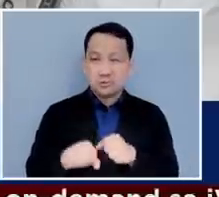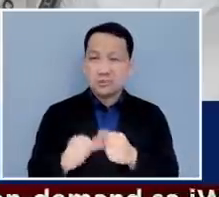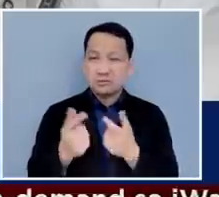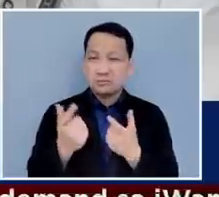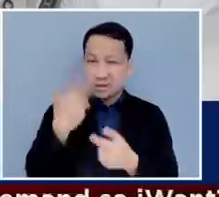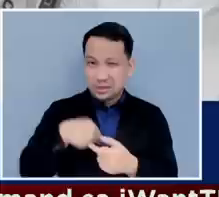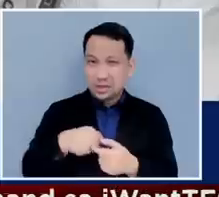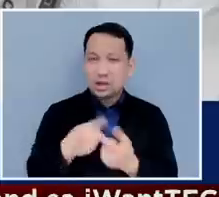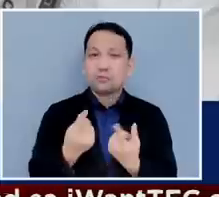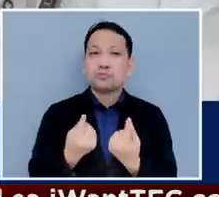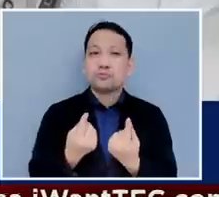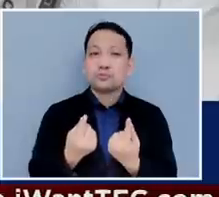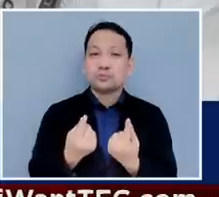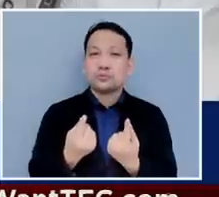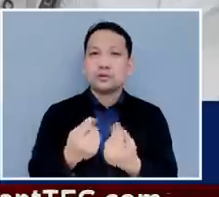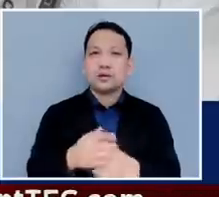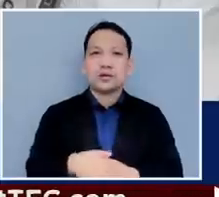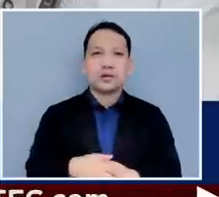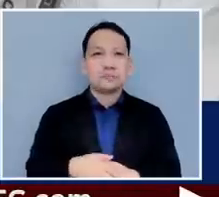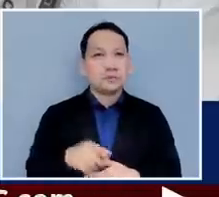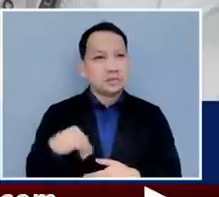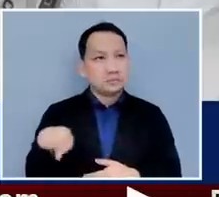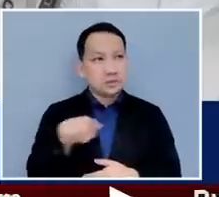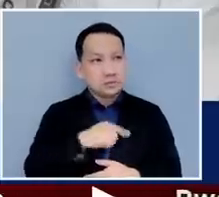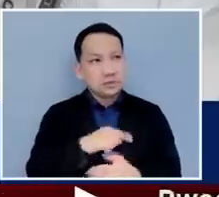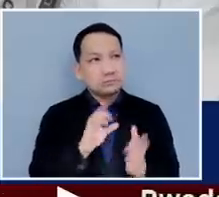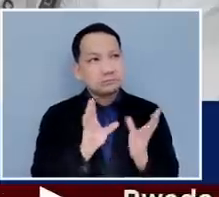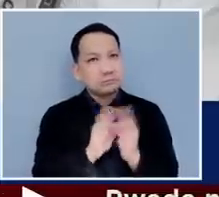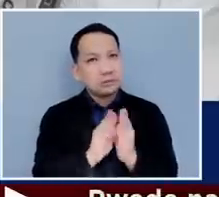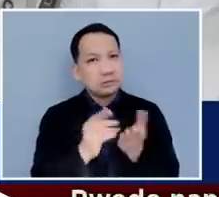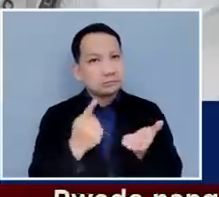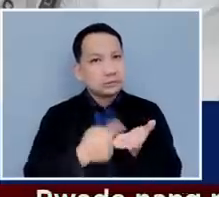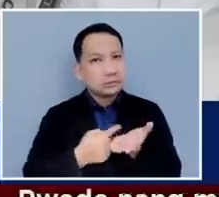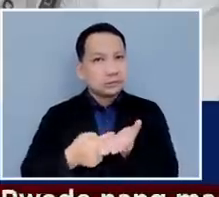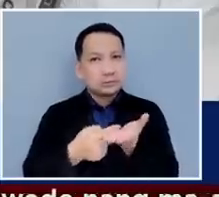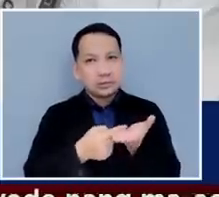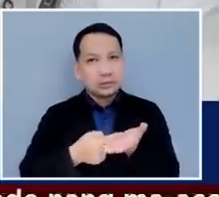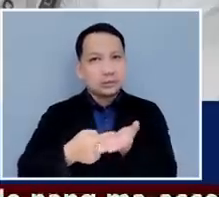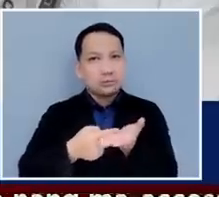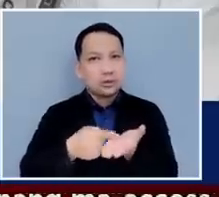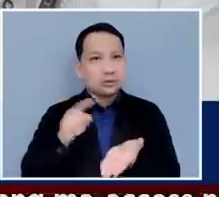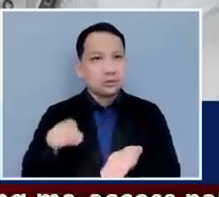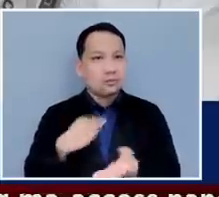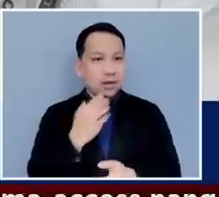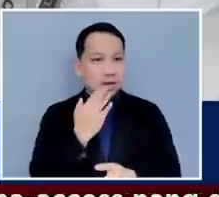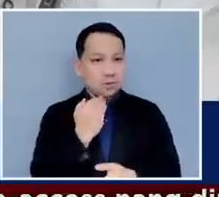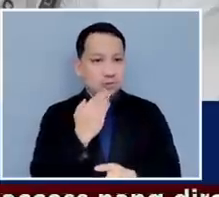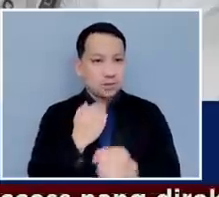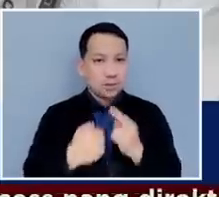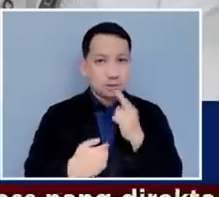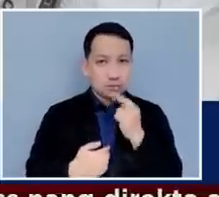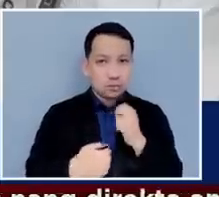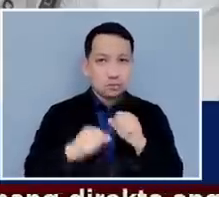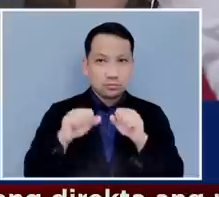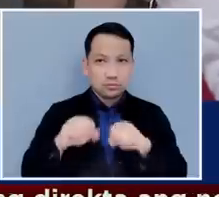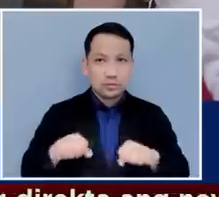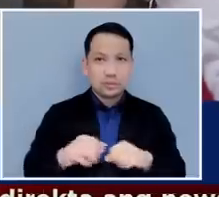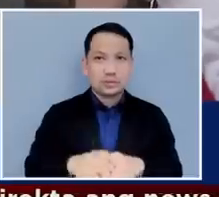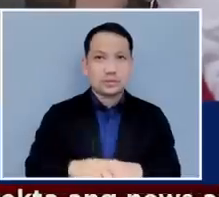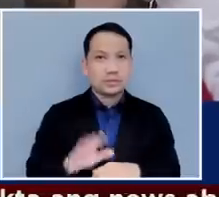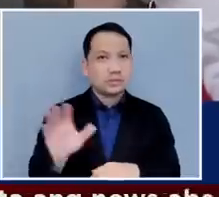ang pinag-usapan namin initially, yung atin pong asukal at saka yung bigas kung meron. Pwede kasi hindi naman siya